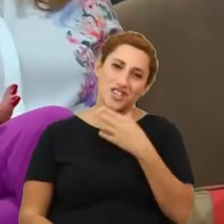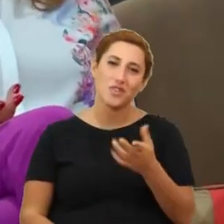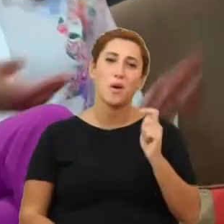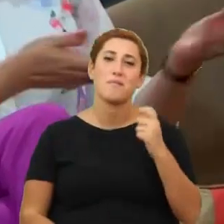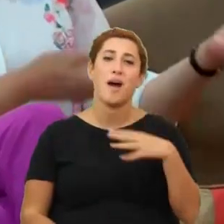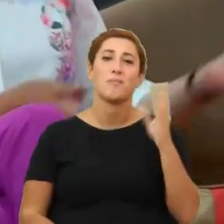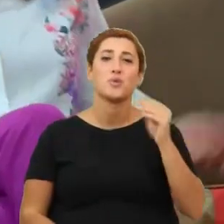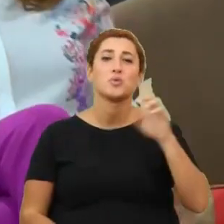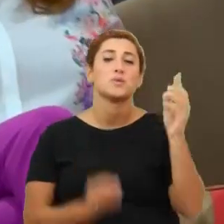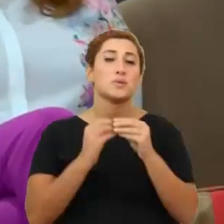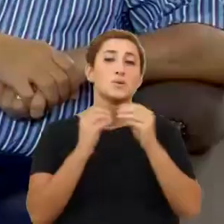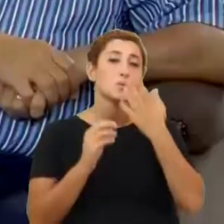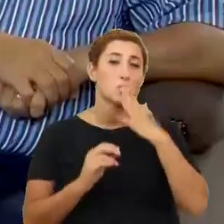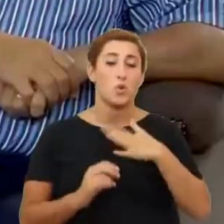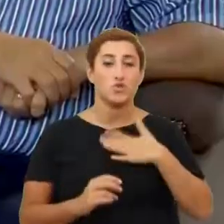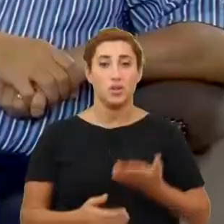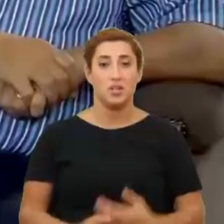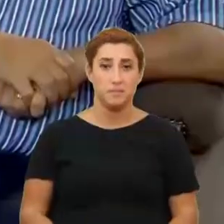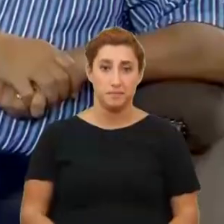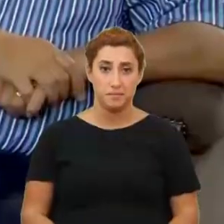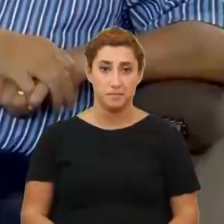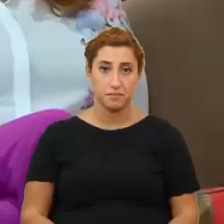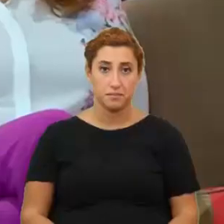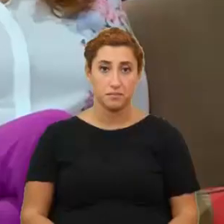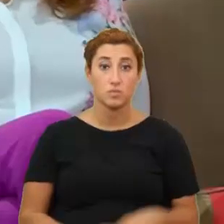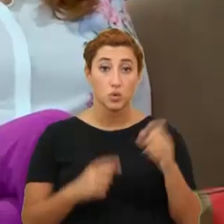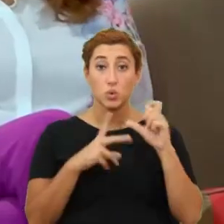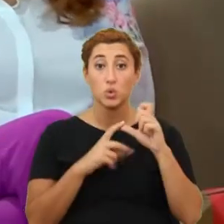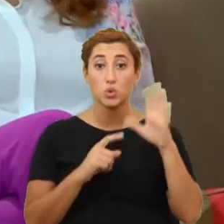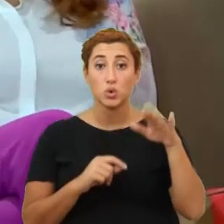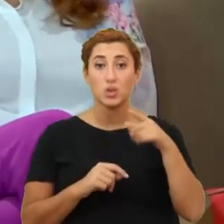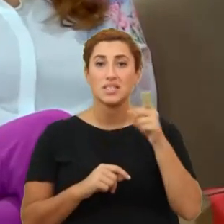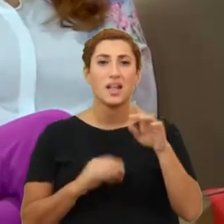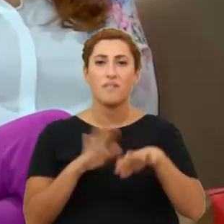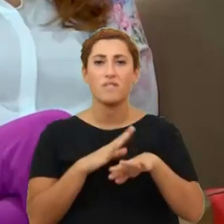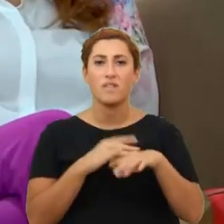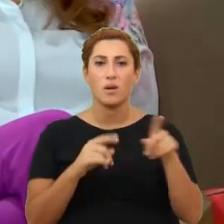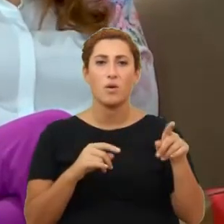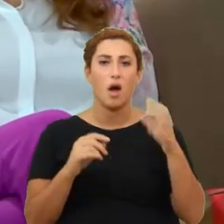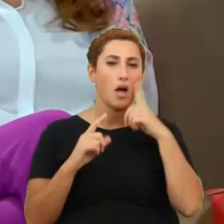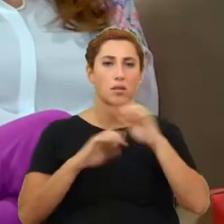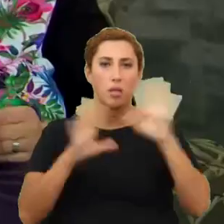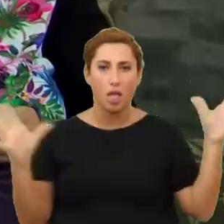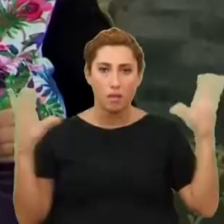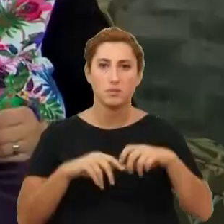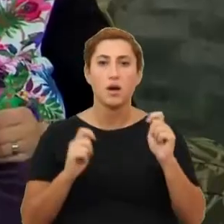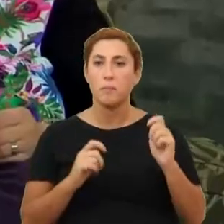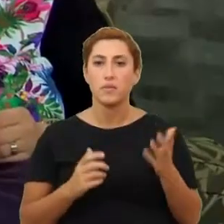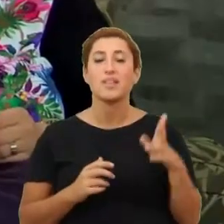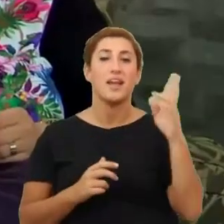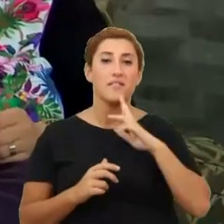ederim yapmayın. Çocuğun bir suçu yok canım. Şükrü. Sen niye topladın bu kadar adamı buraya?